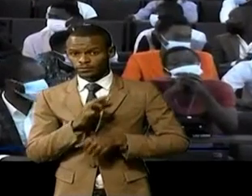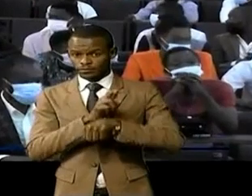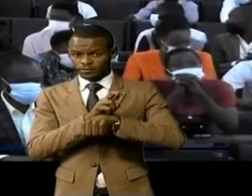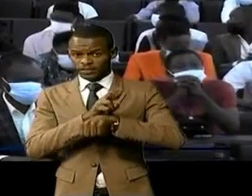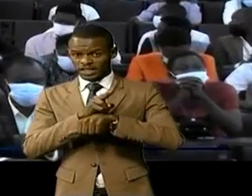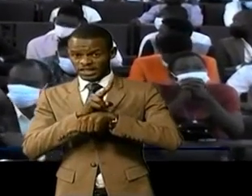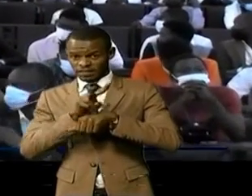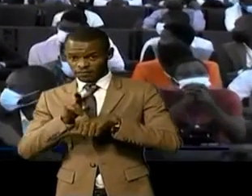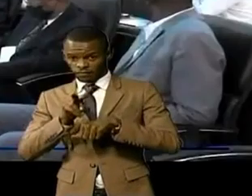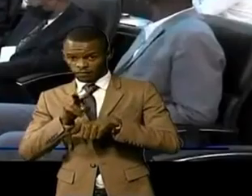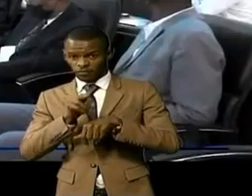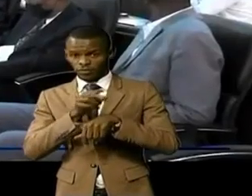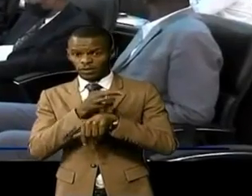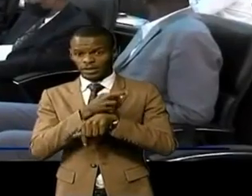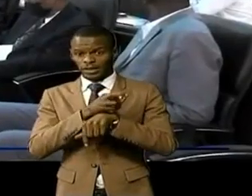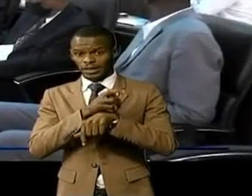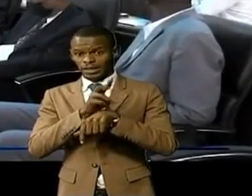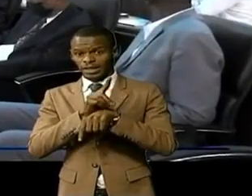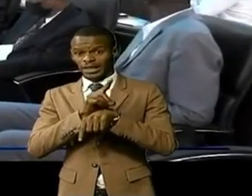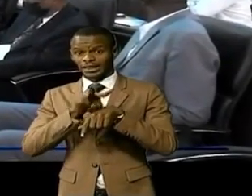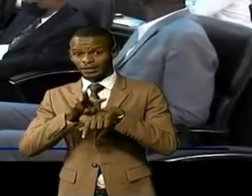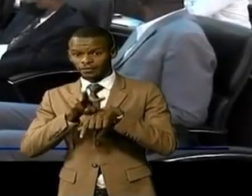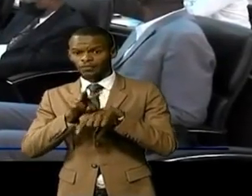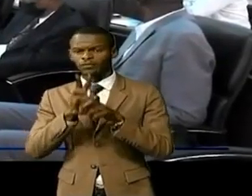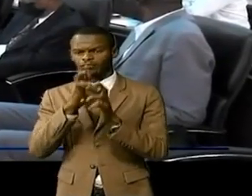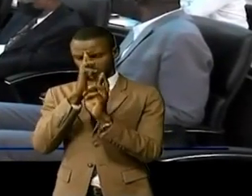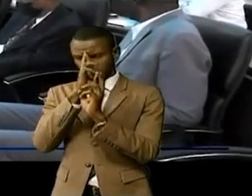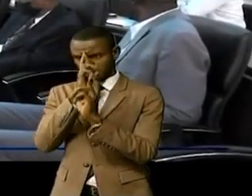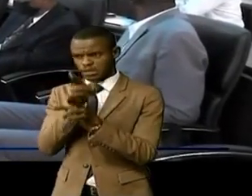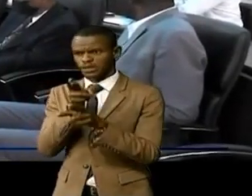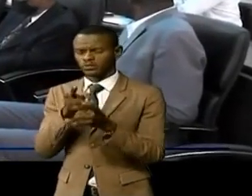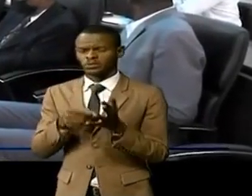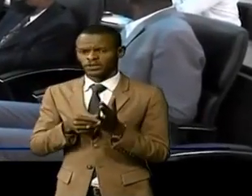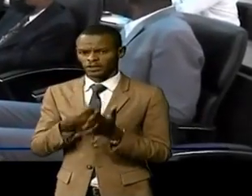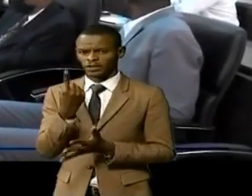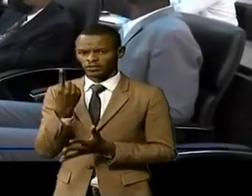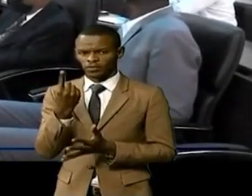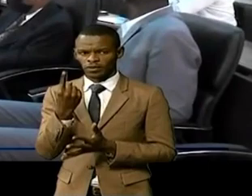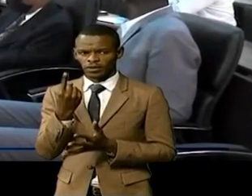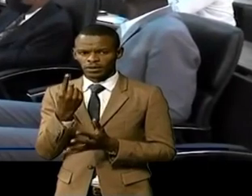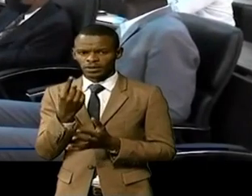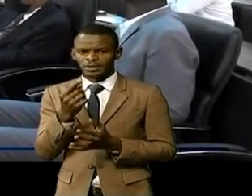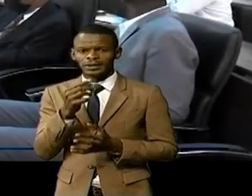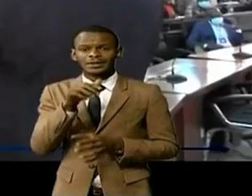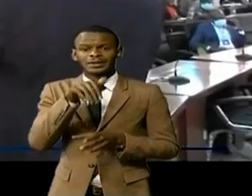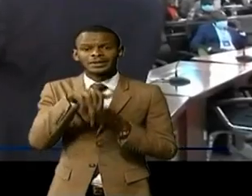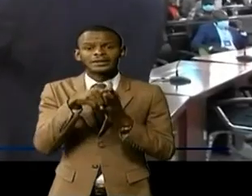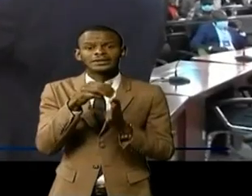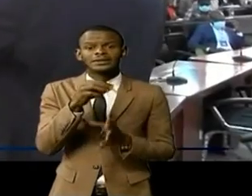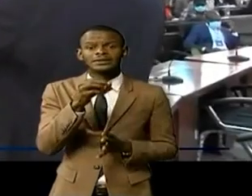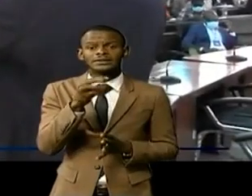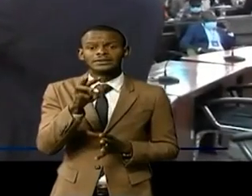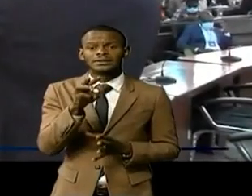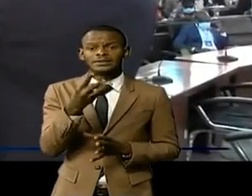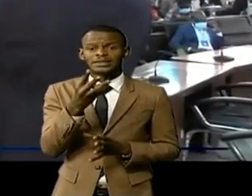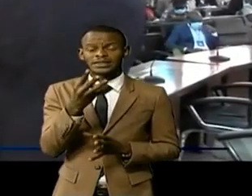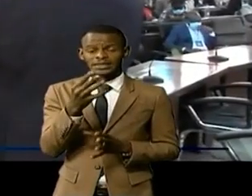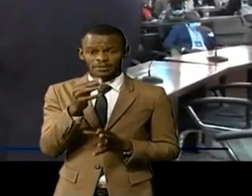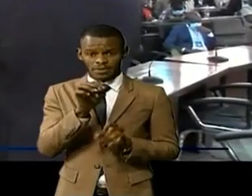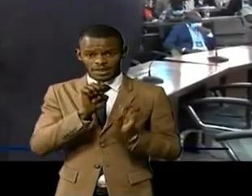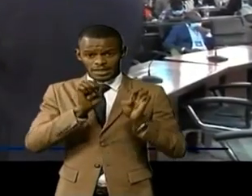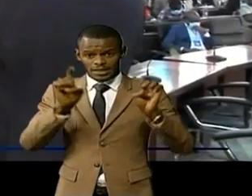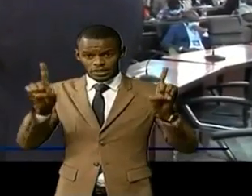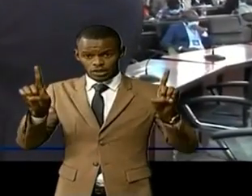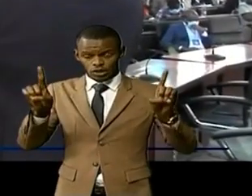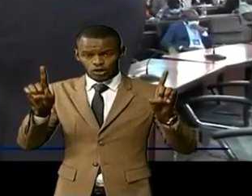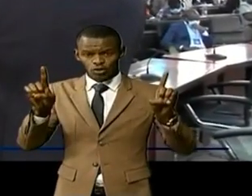fois de plus respecté cette année. Au cours de cette 6e édition du Forum Géosciences, les experts de différents domaines